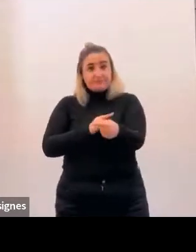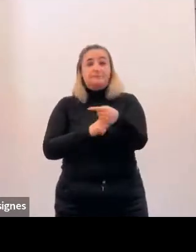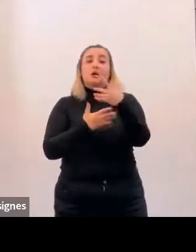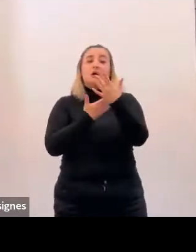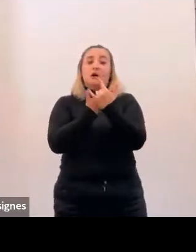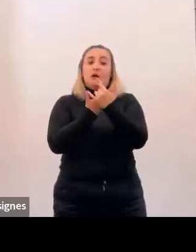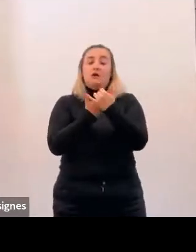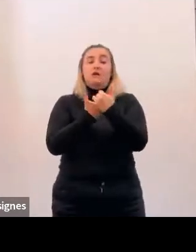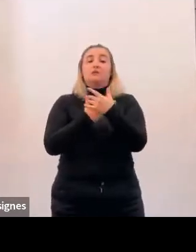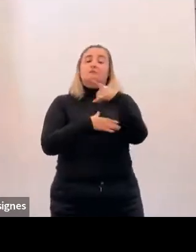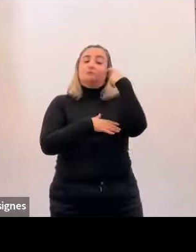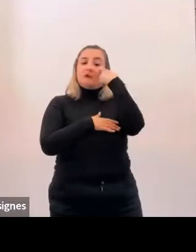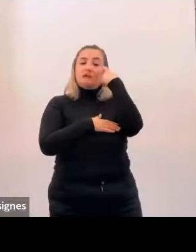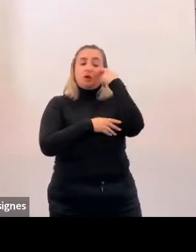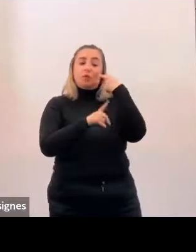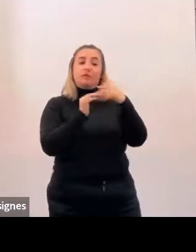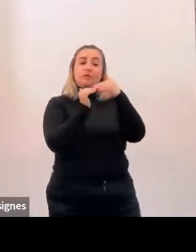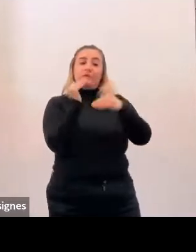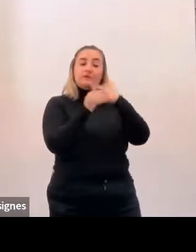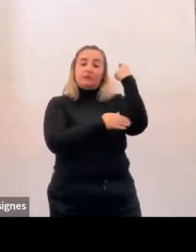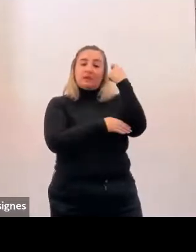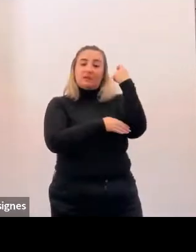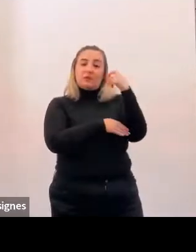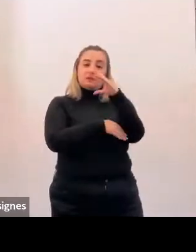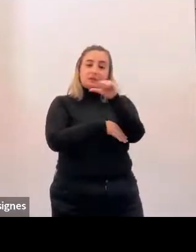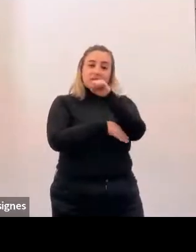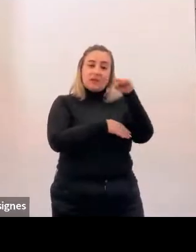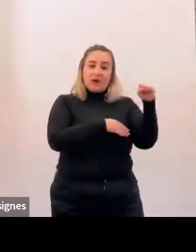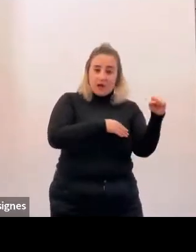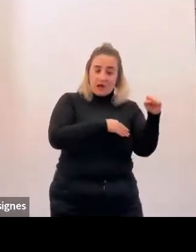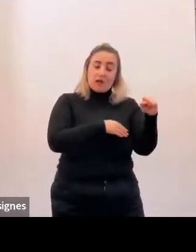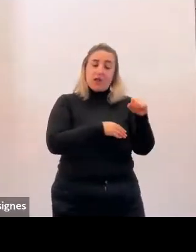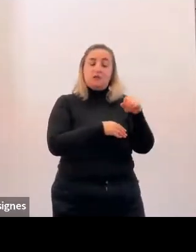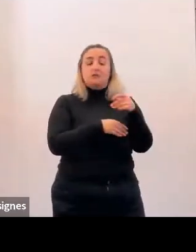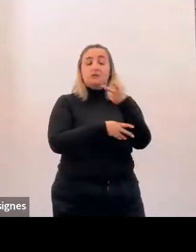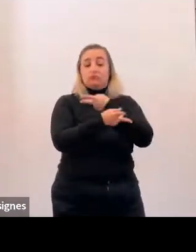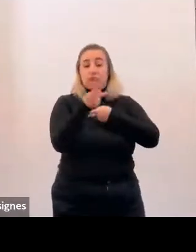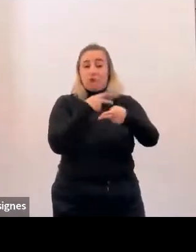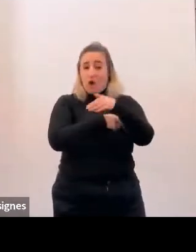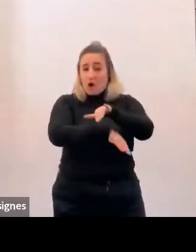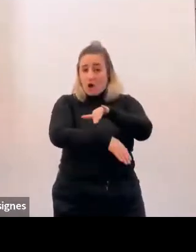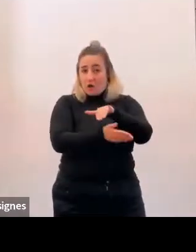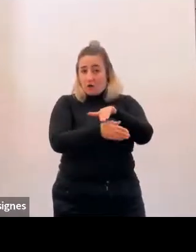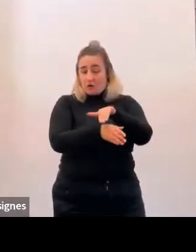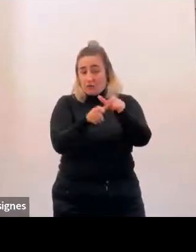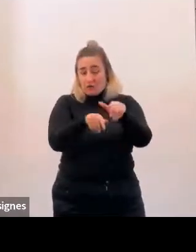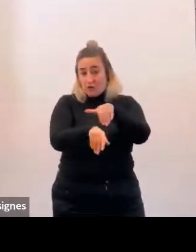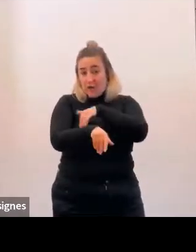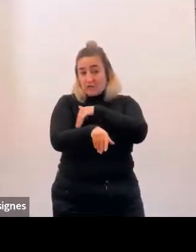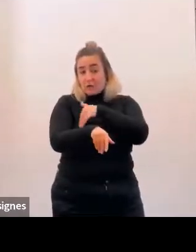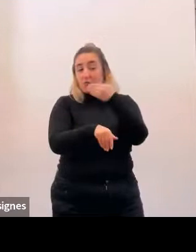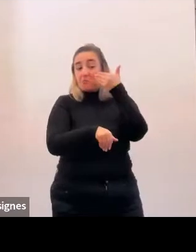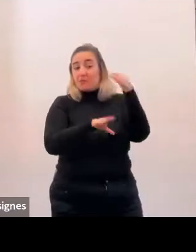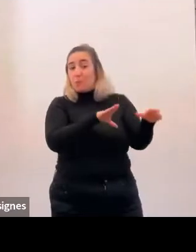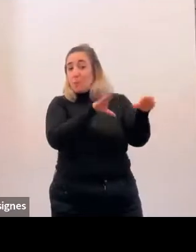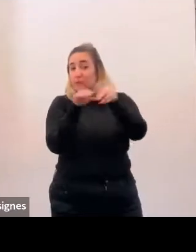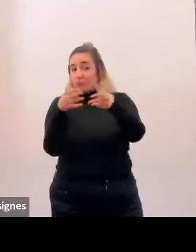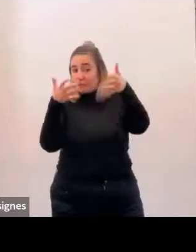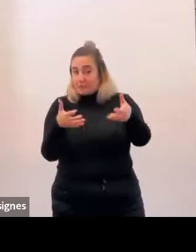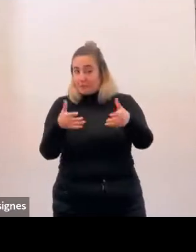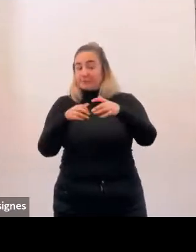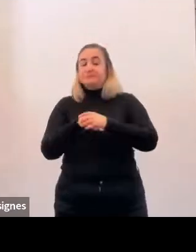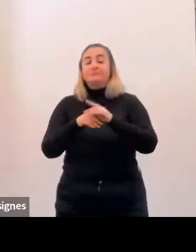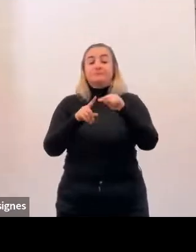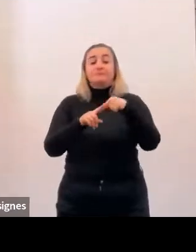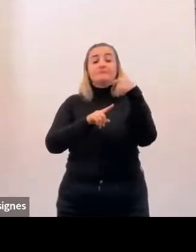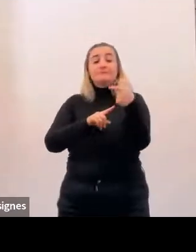vice-présidente du CCAS aux agents accompagnés de la demande de mutation et la mise en place d'une permanence physique et